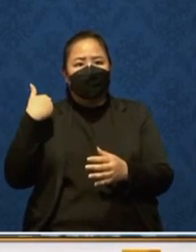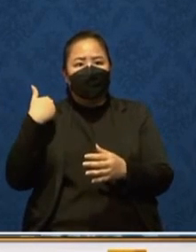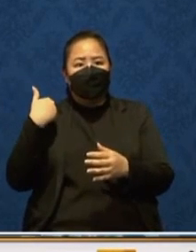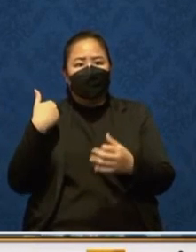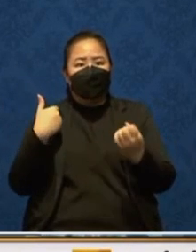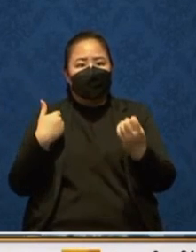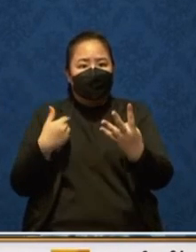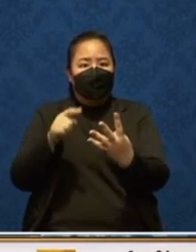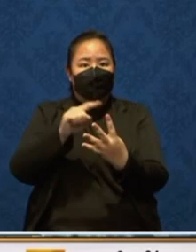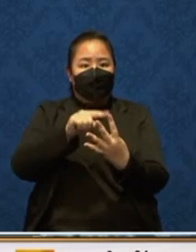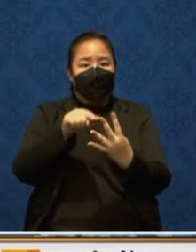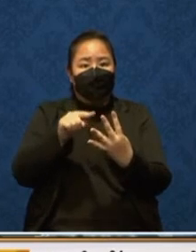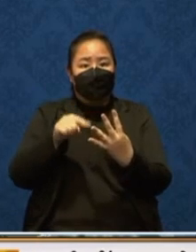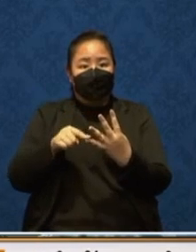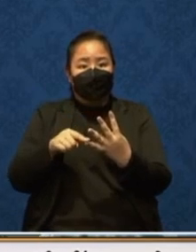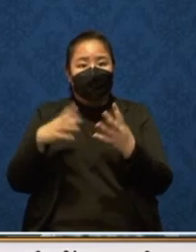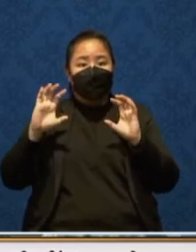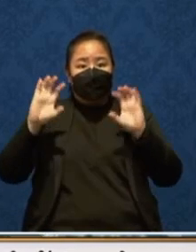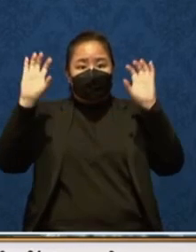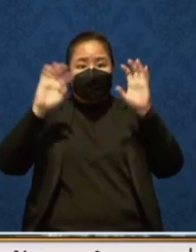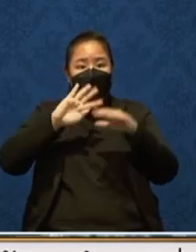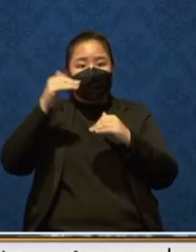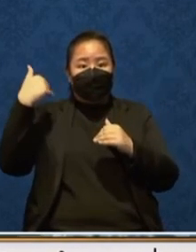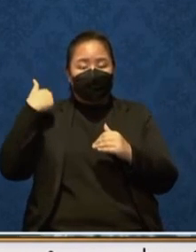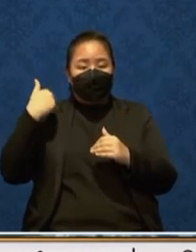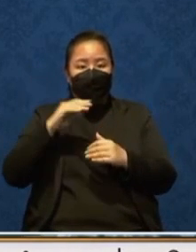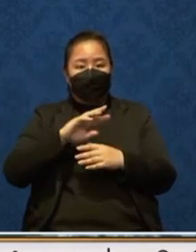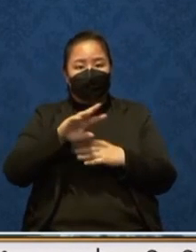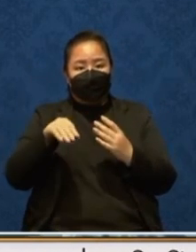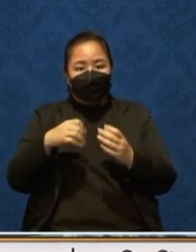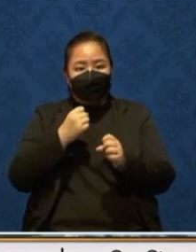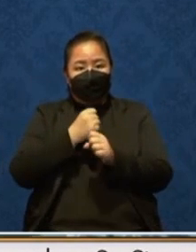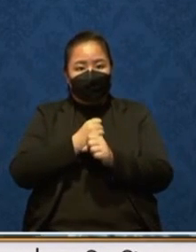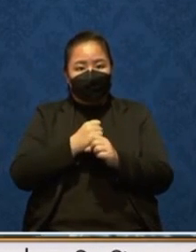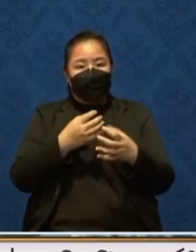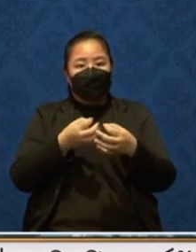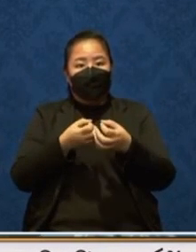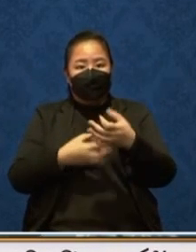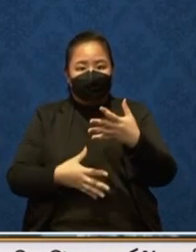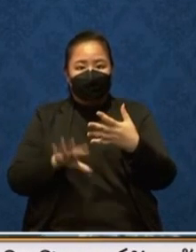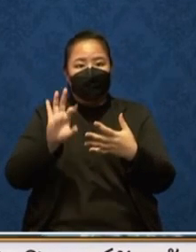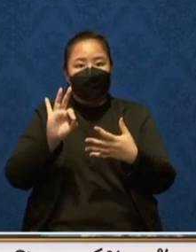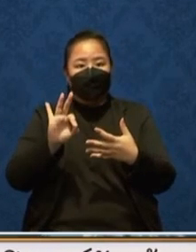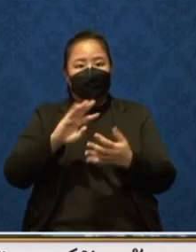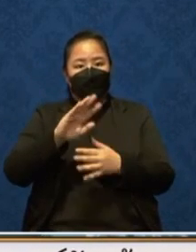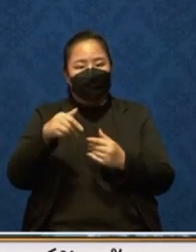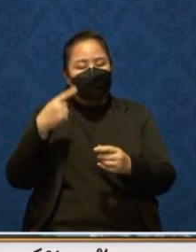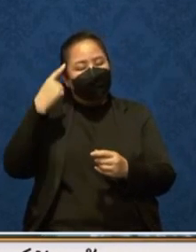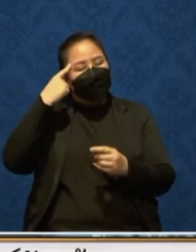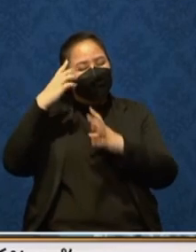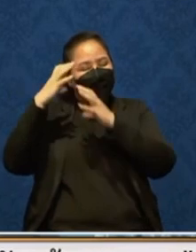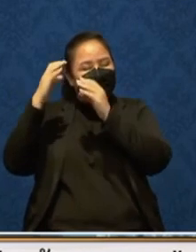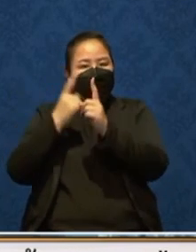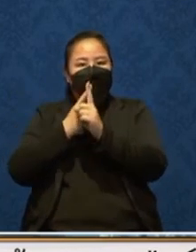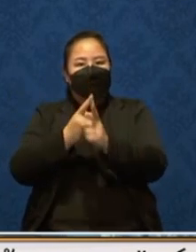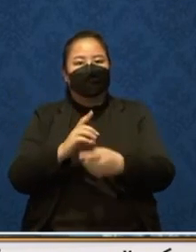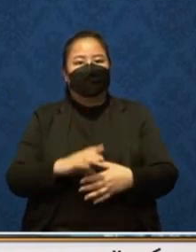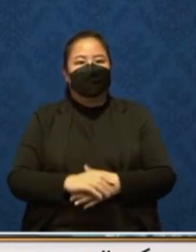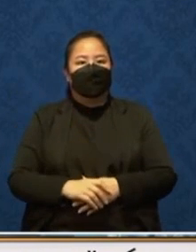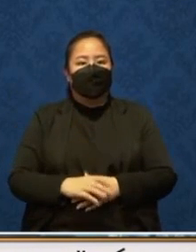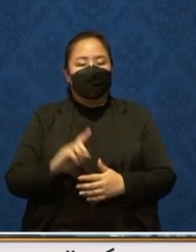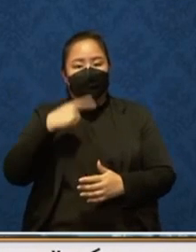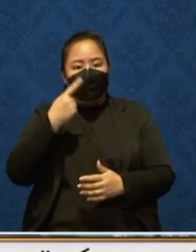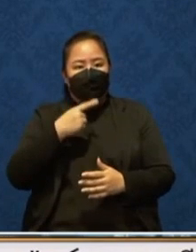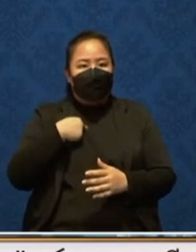ใช่ไหมรัฐบนจะทำ 9 แกนแล้วกให้คนฝันลไปเลื่อยสุท้ายกอยทผมบอกคนที่โดนเวนคไปแล้วก็สวย